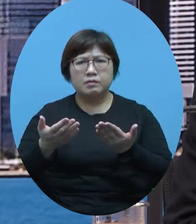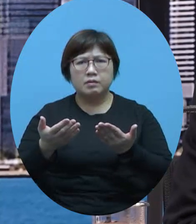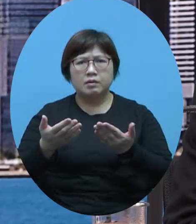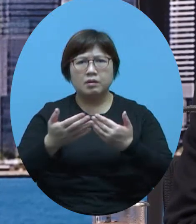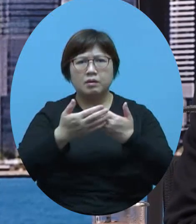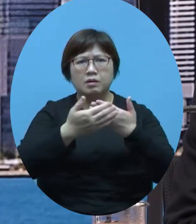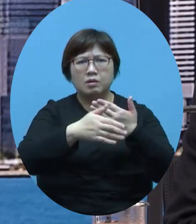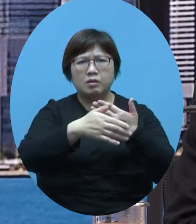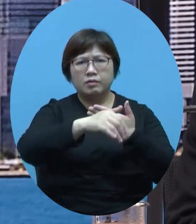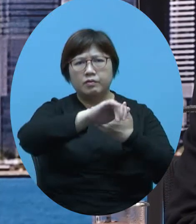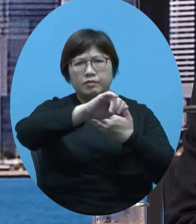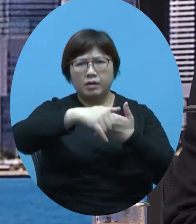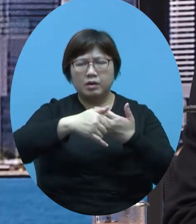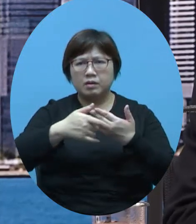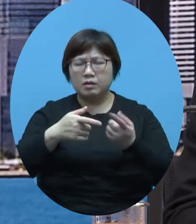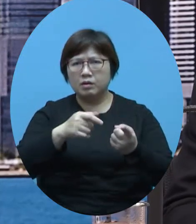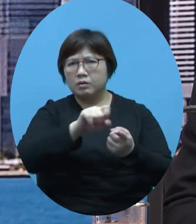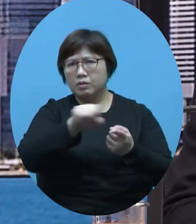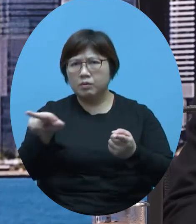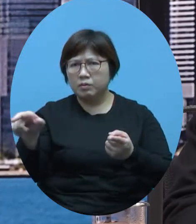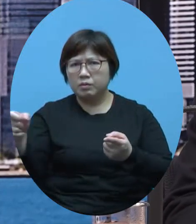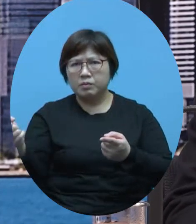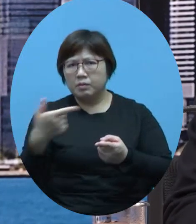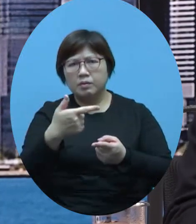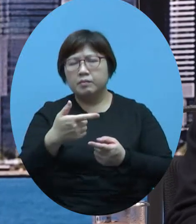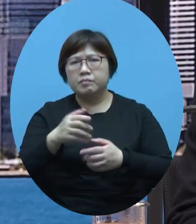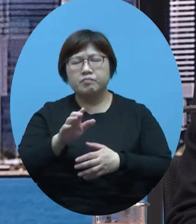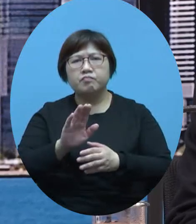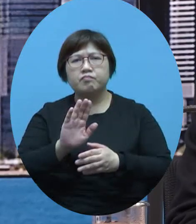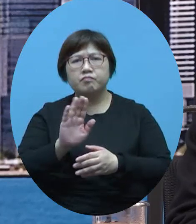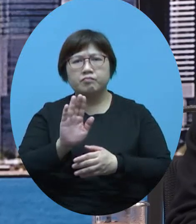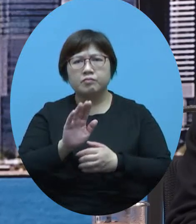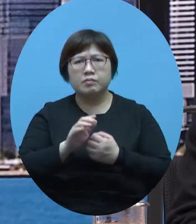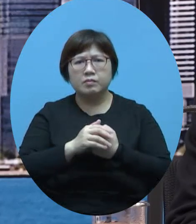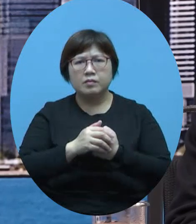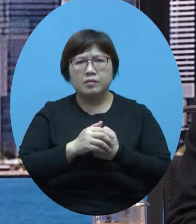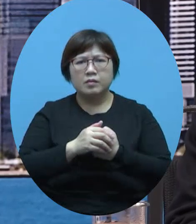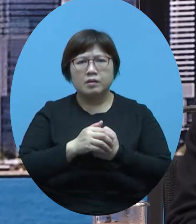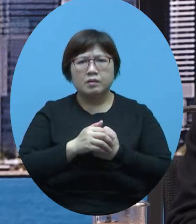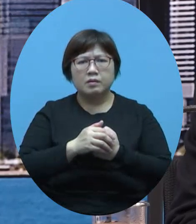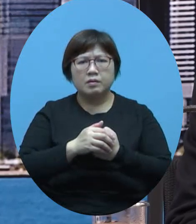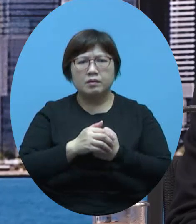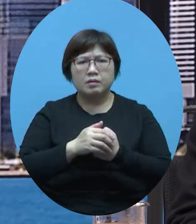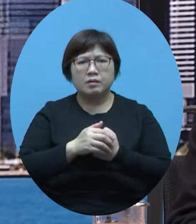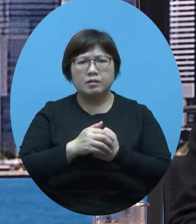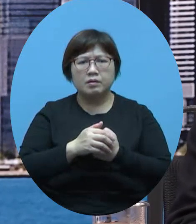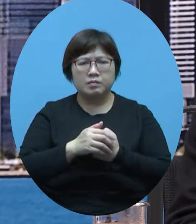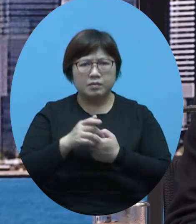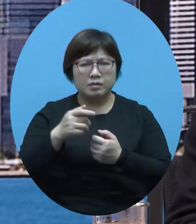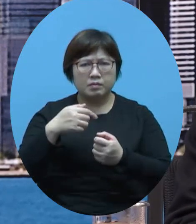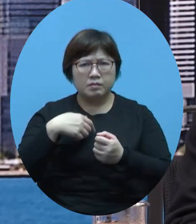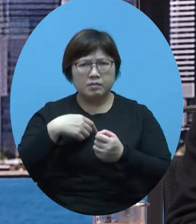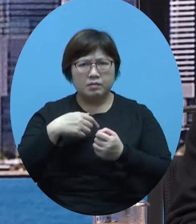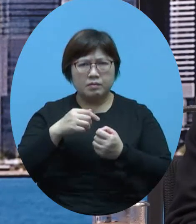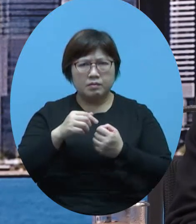海外翻嚟嘅人士係高嘅嚇。咁、咧就但係咧就其實我哋都會係將嗰、那